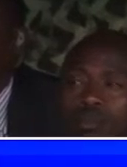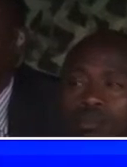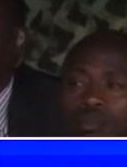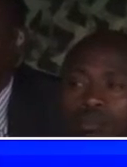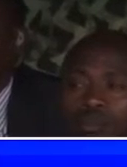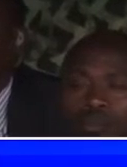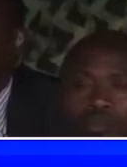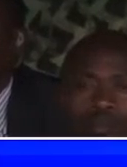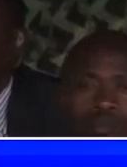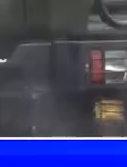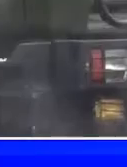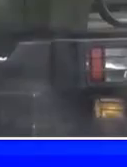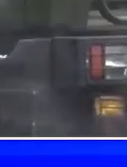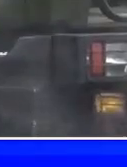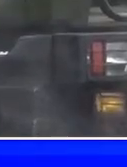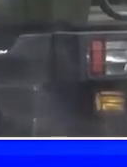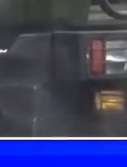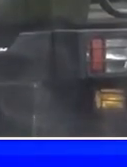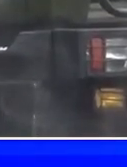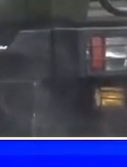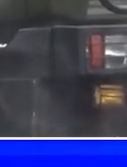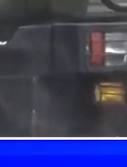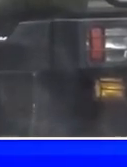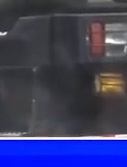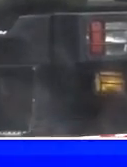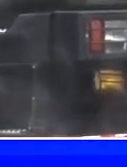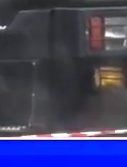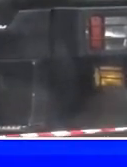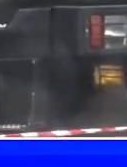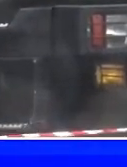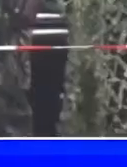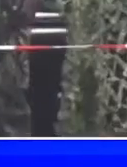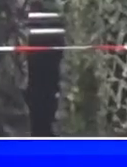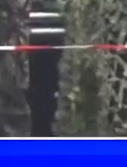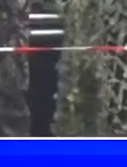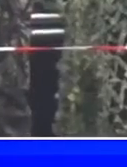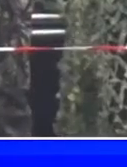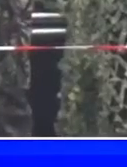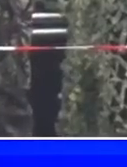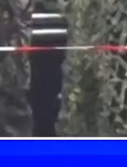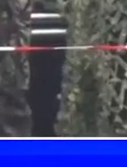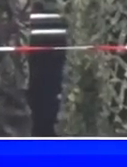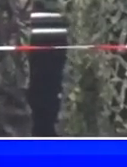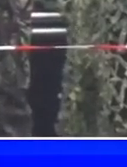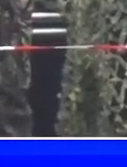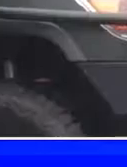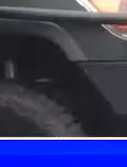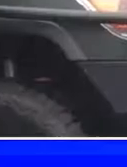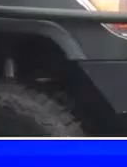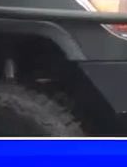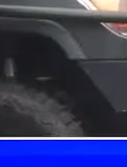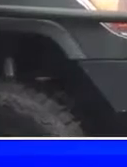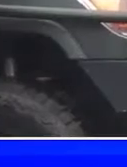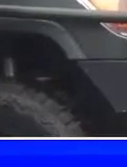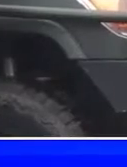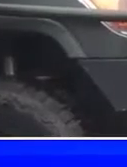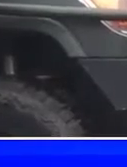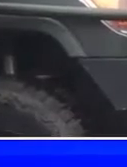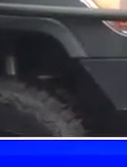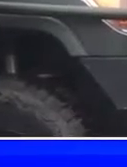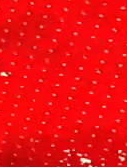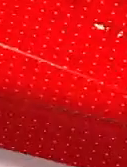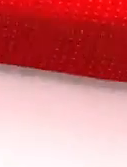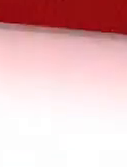and necessary. Huku Rais William Ruto akitoa wito wa ushirikiano kati ya mataifa ya wanachama wa